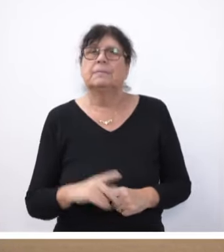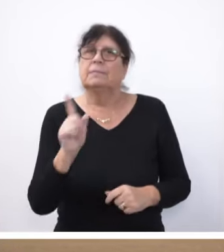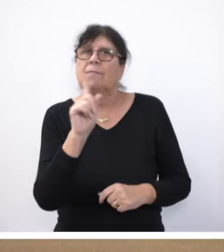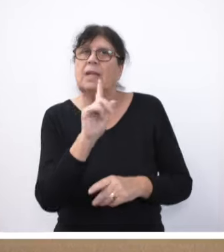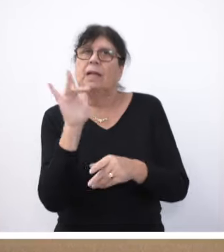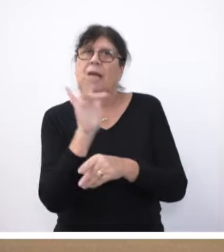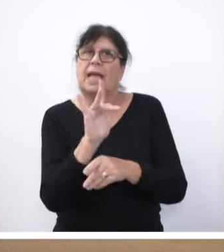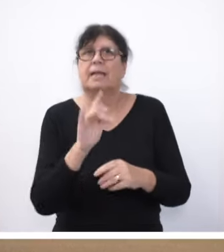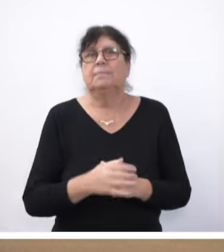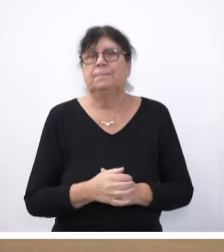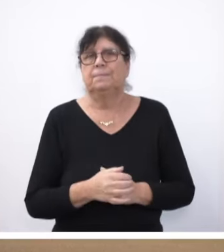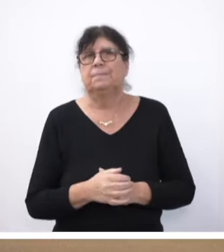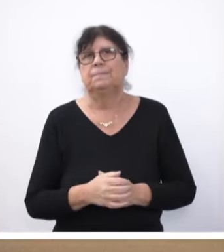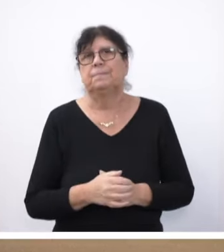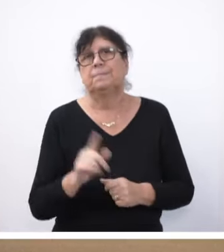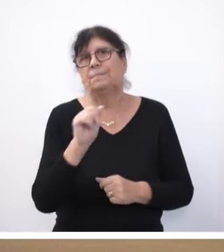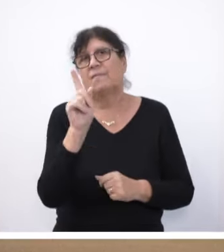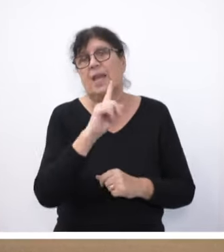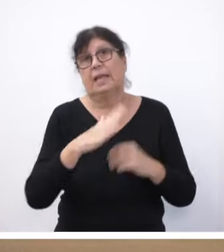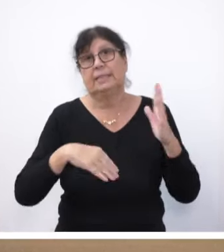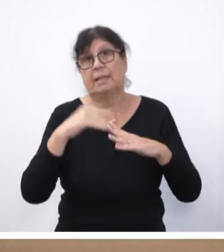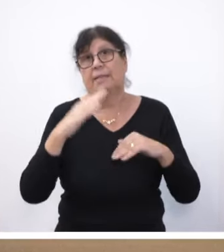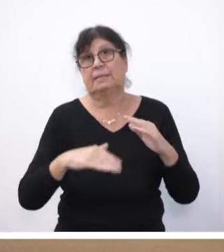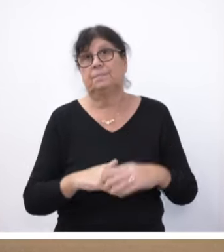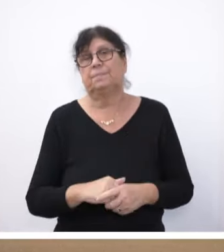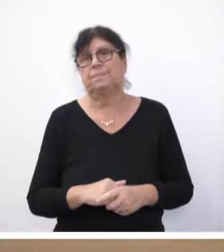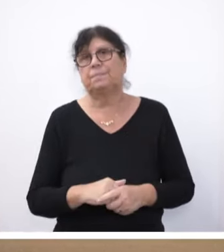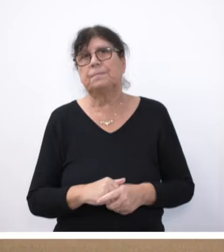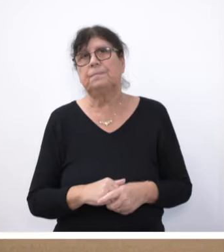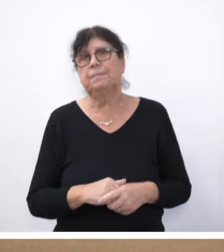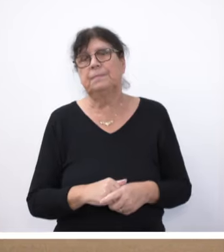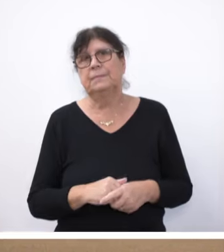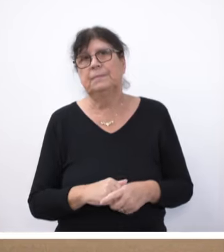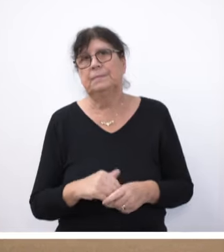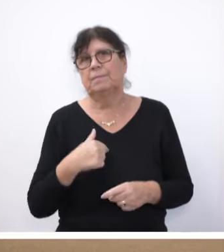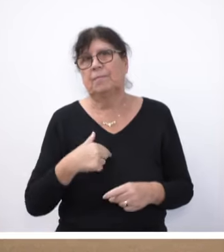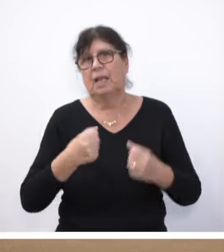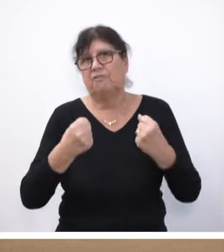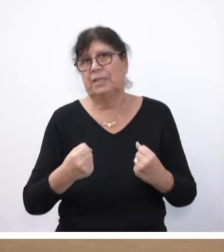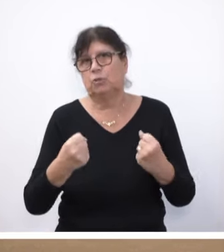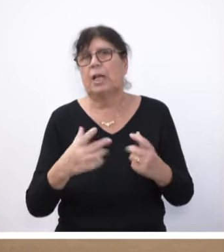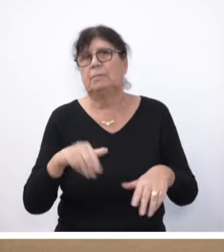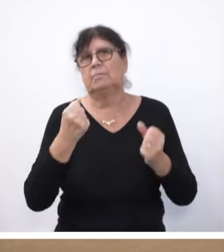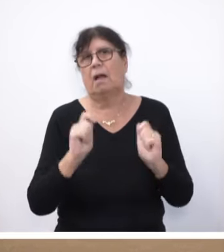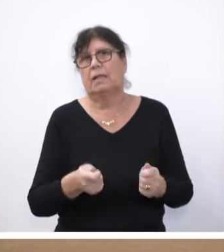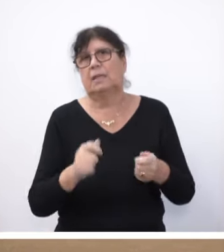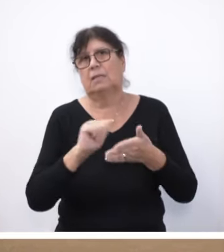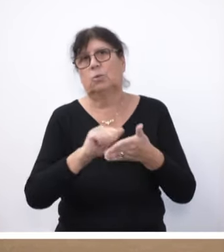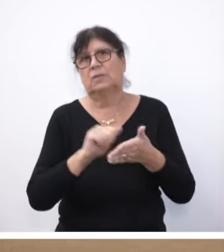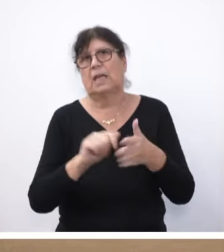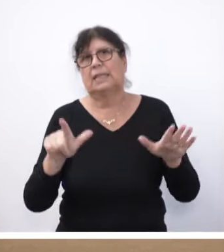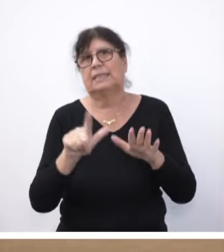Wer ist dagegen? Wer enthält sich der Stimme? Dann stelle ich fest, dass der Antrag Drucksache